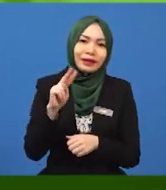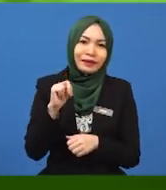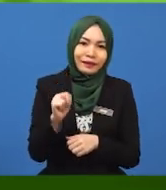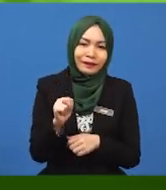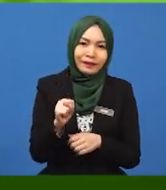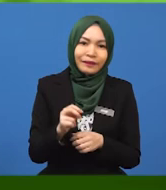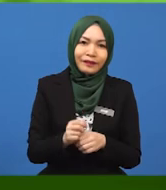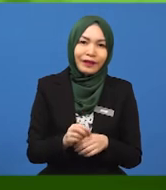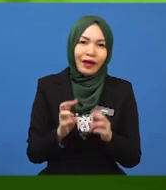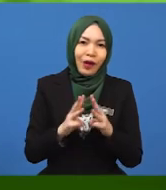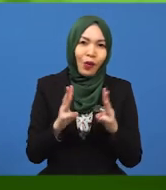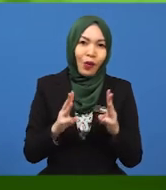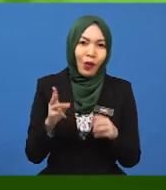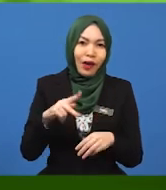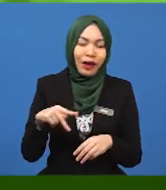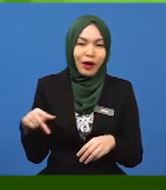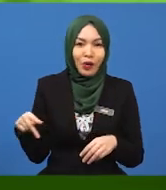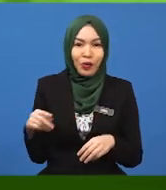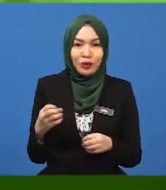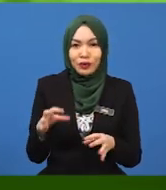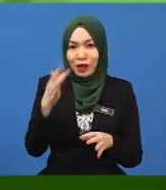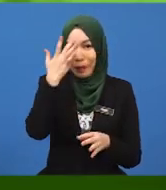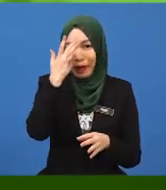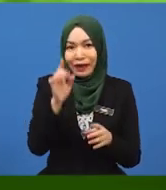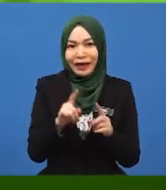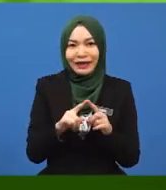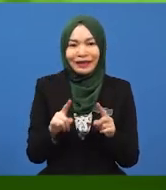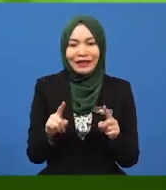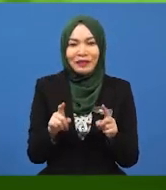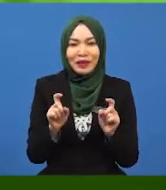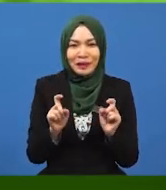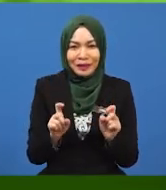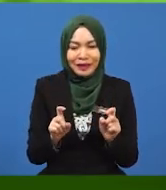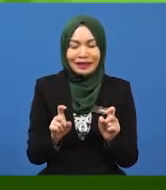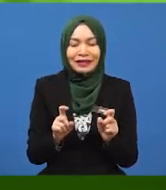banyak ilmu di dada, biar menunduk resmi padi.